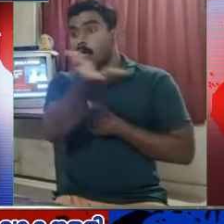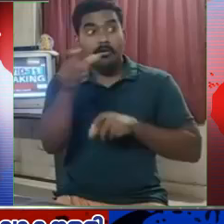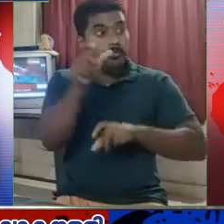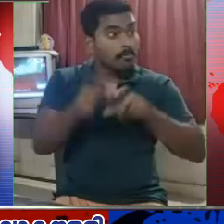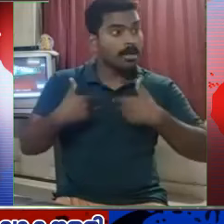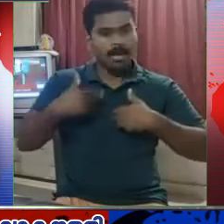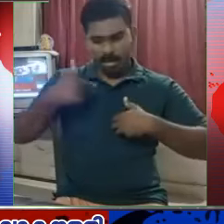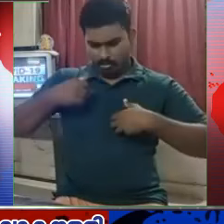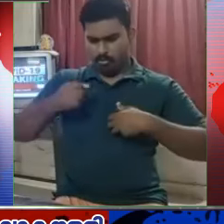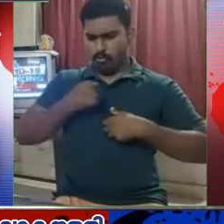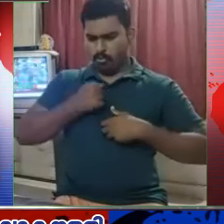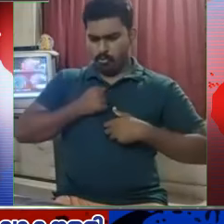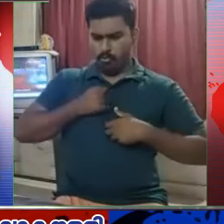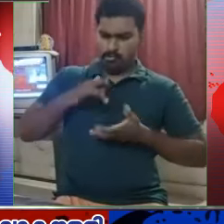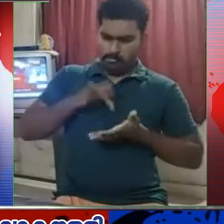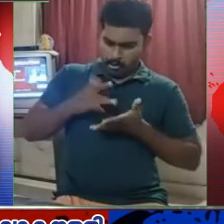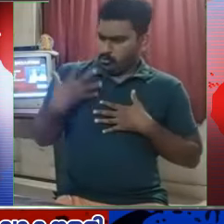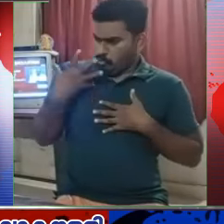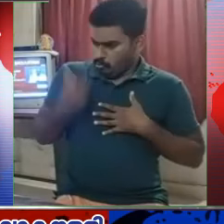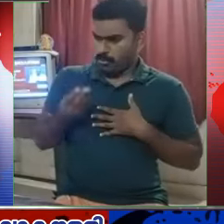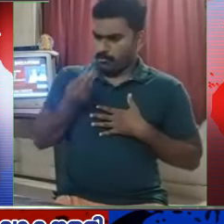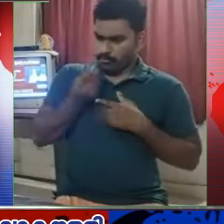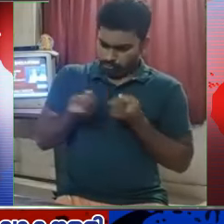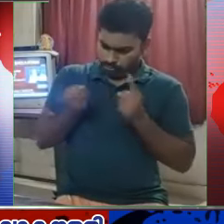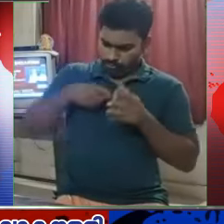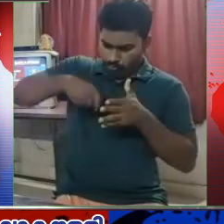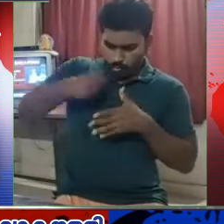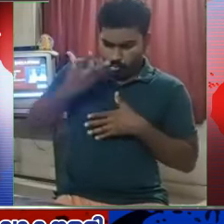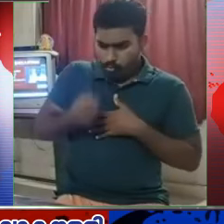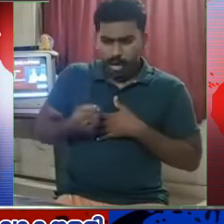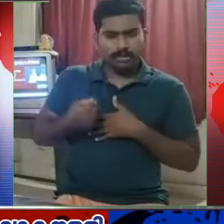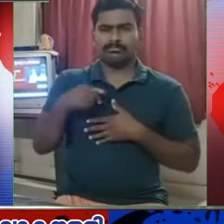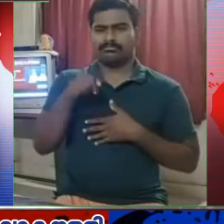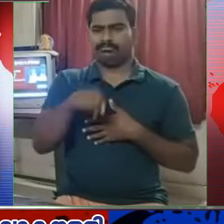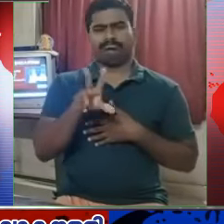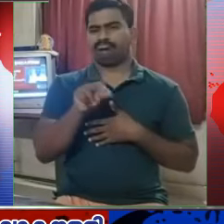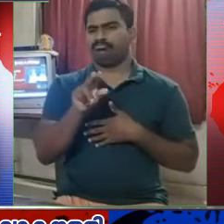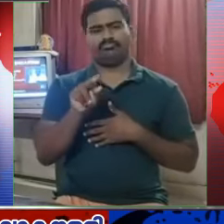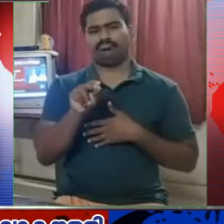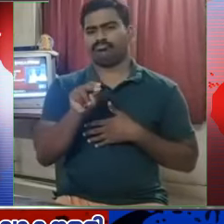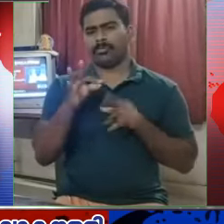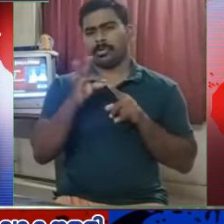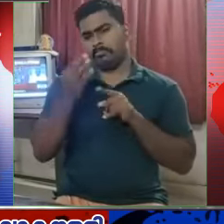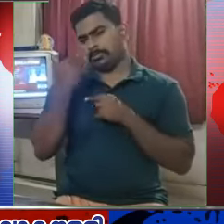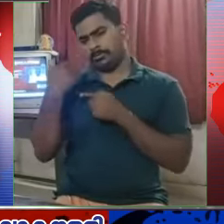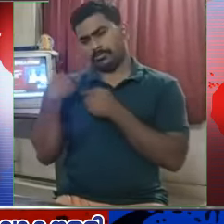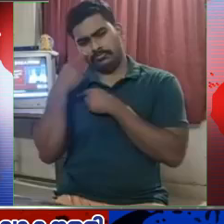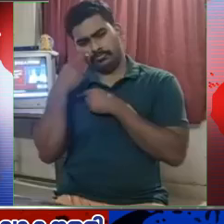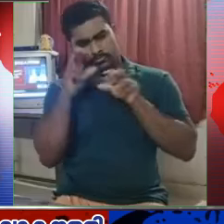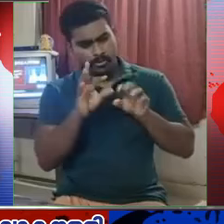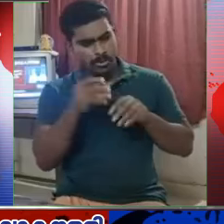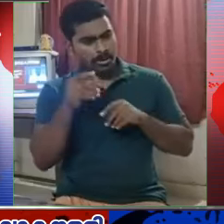ആ കാര്യത്തിൽ ഇല്ല. ഒറ്റ കാര്യമേ ശ്രദ്ധിക്കേണ്ടതുള്ളൂ, അർഹതപ്പെട്ടവർക്ക് മാത്രമേ